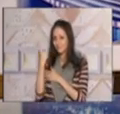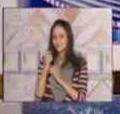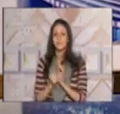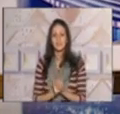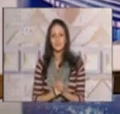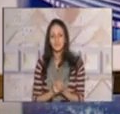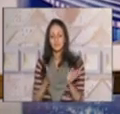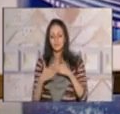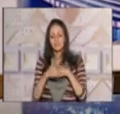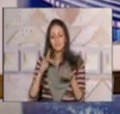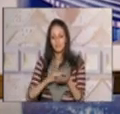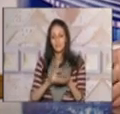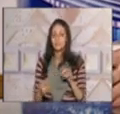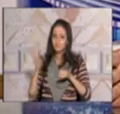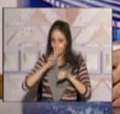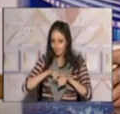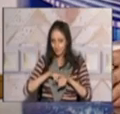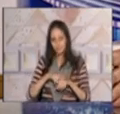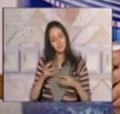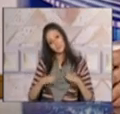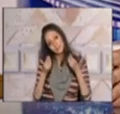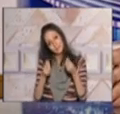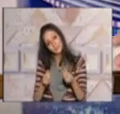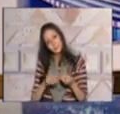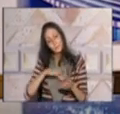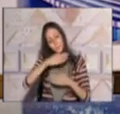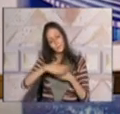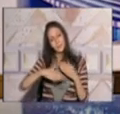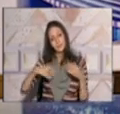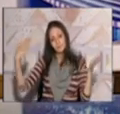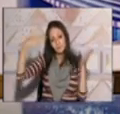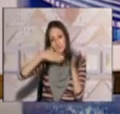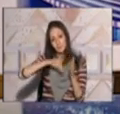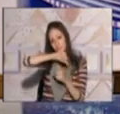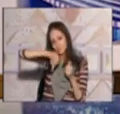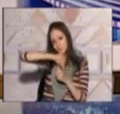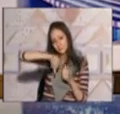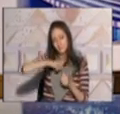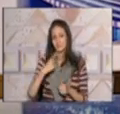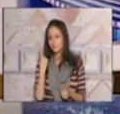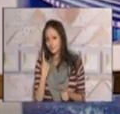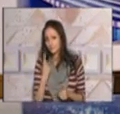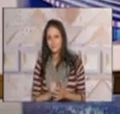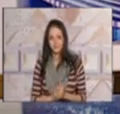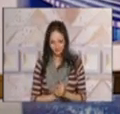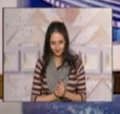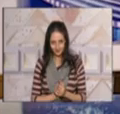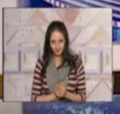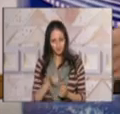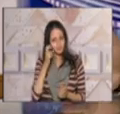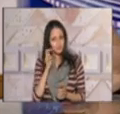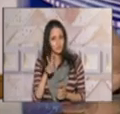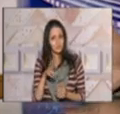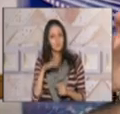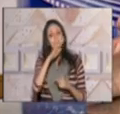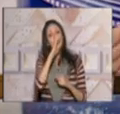الجائزة الأخرى اللي أضيفت في فئة الأفراد بعد نهاية الدورة الأولى كانت فريق العمل. لانه الحقيقه لقينا انه الاهتمام بالافراد